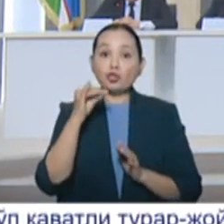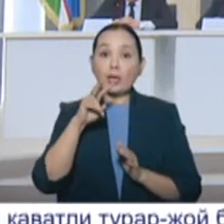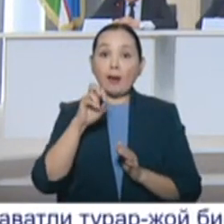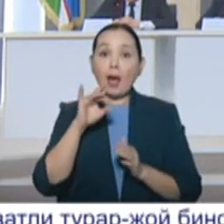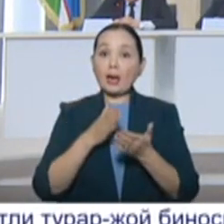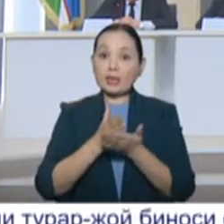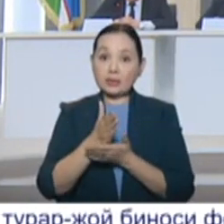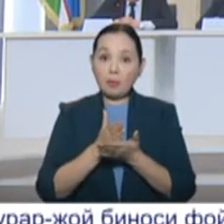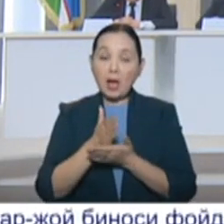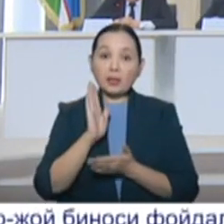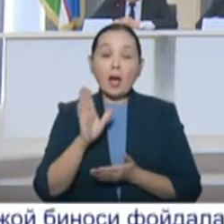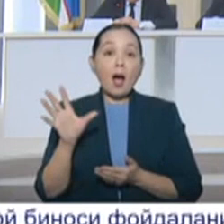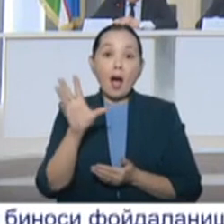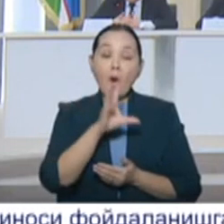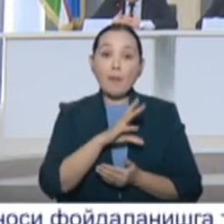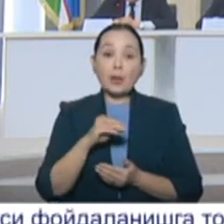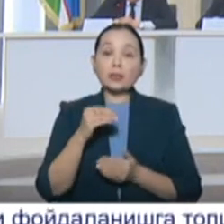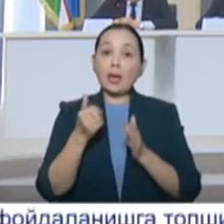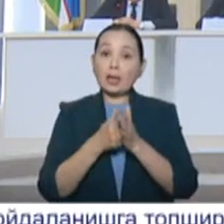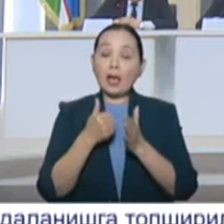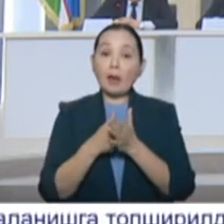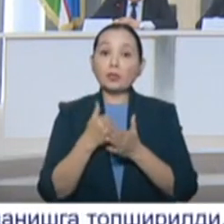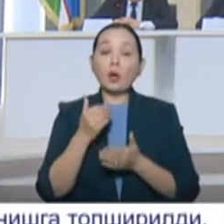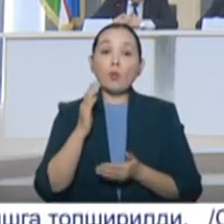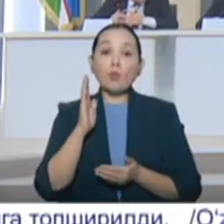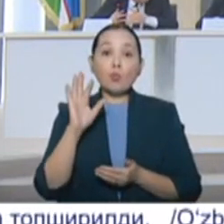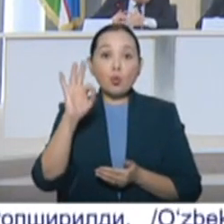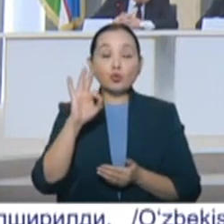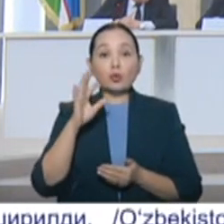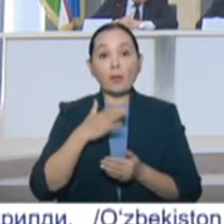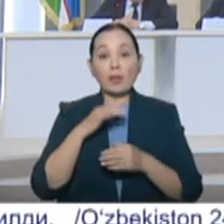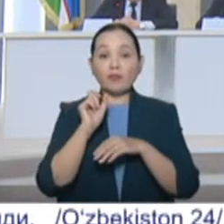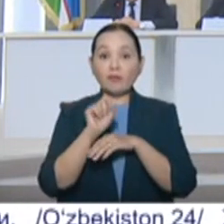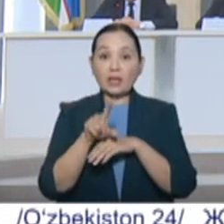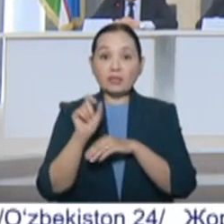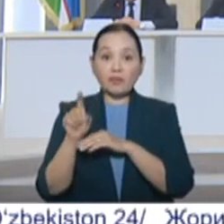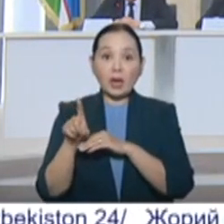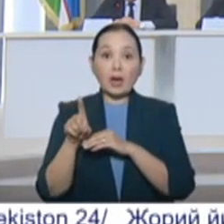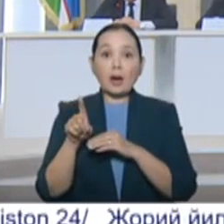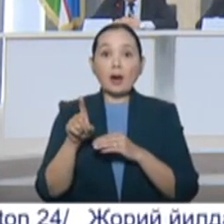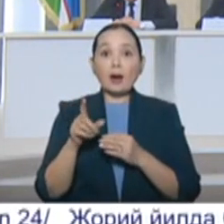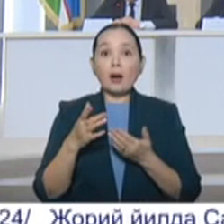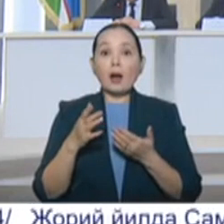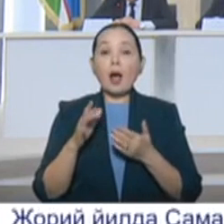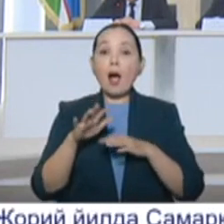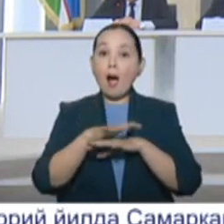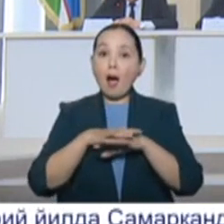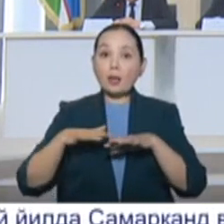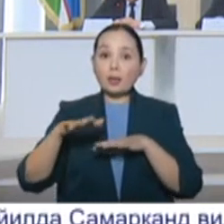hammamiz nima, lekin mana shu kamchiliklar bo'yicha men vazirligimiz nomidan ana